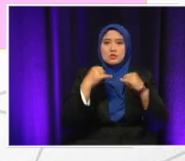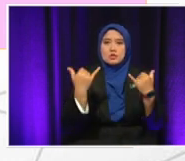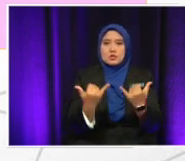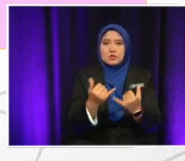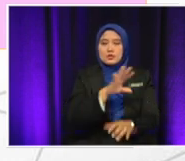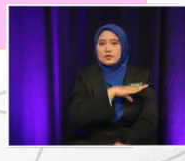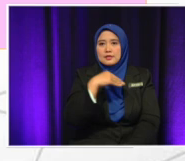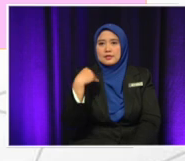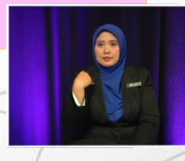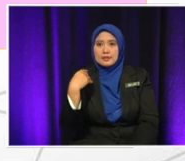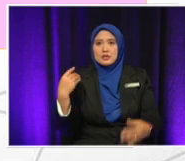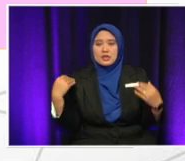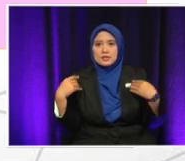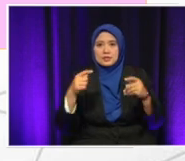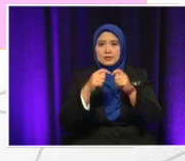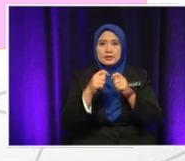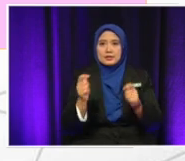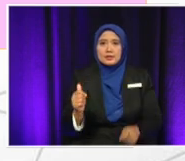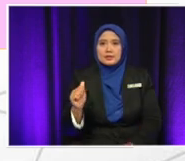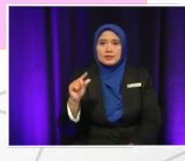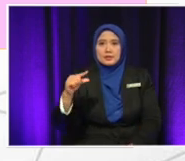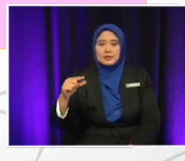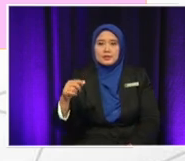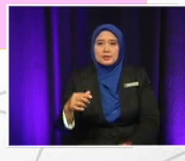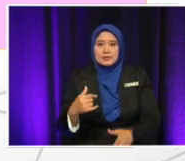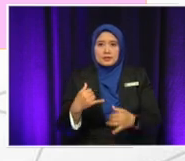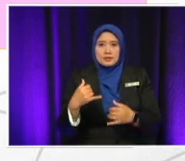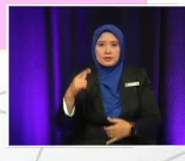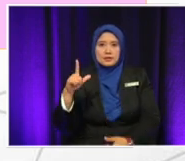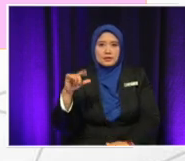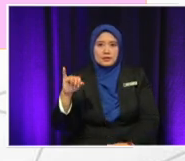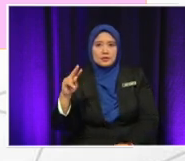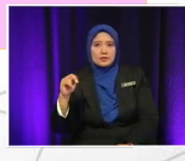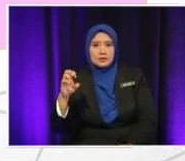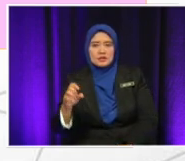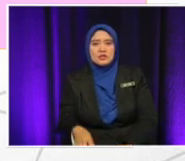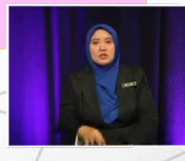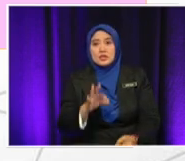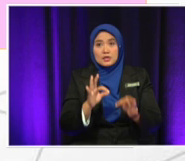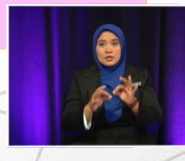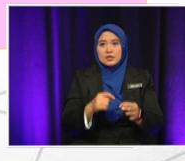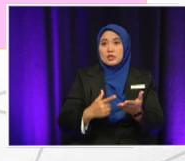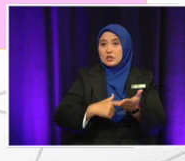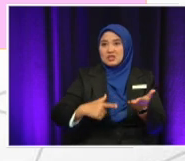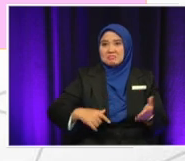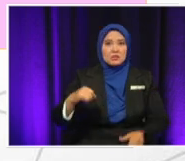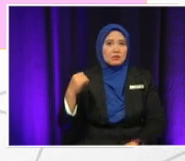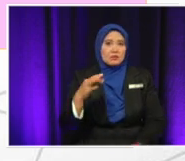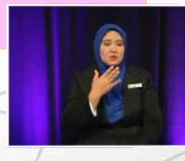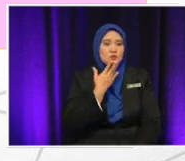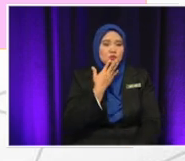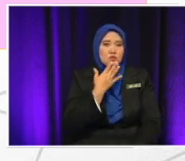jadi lingkaran sebenarnya kita tidak perlu mewarnai ya dalam soal dan